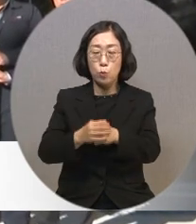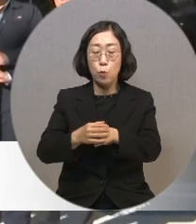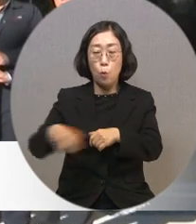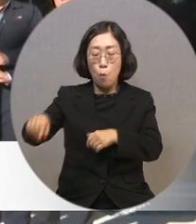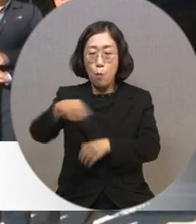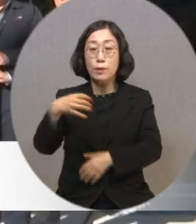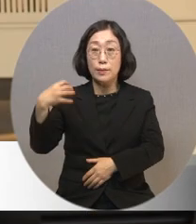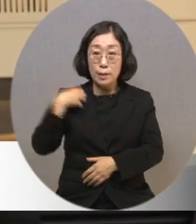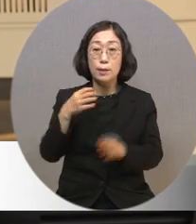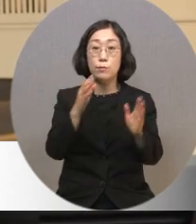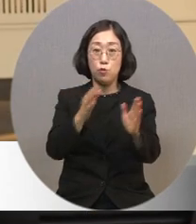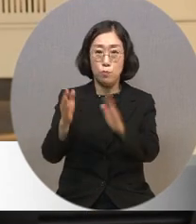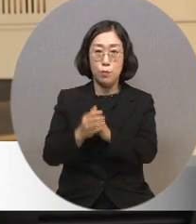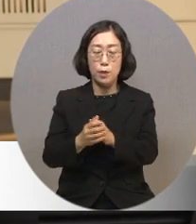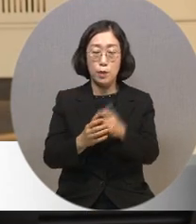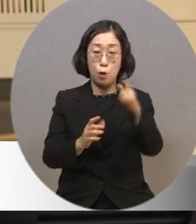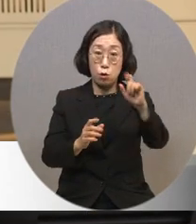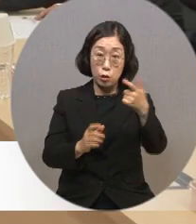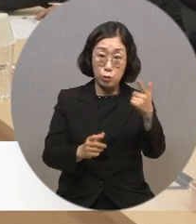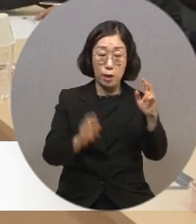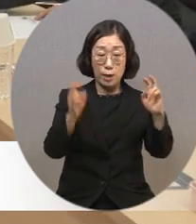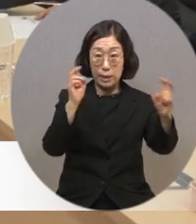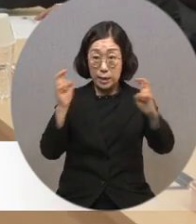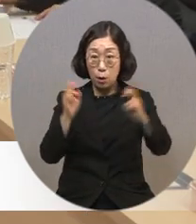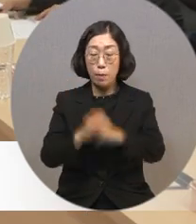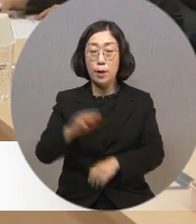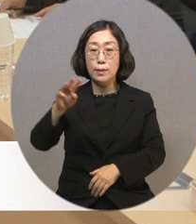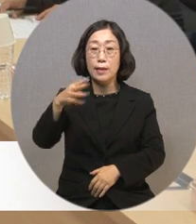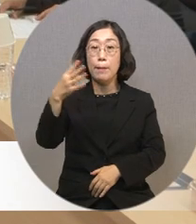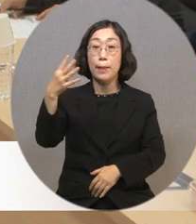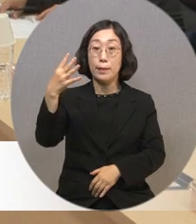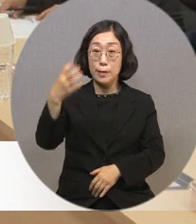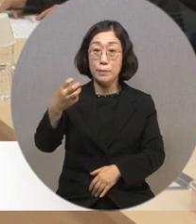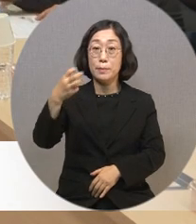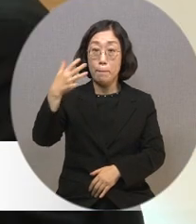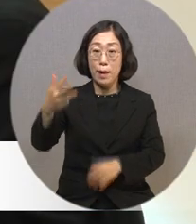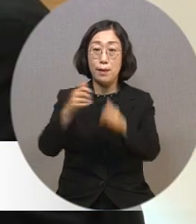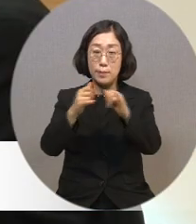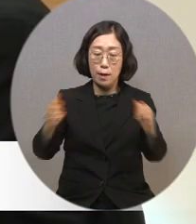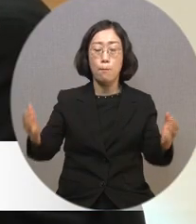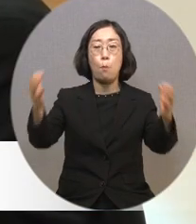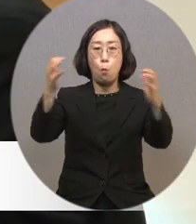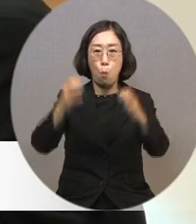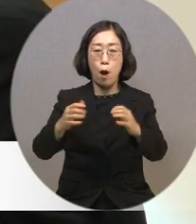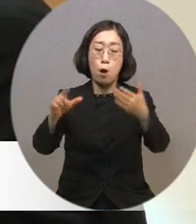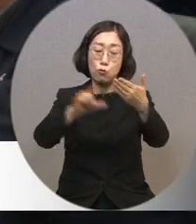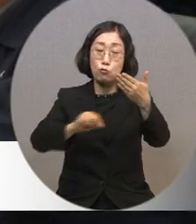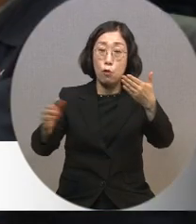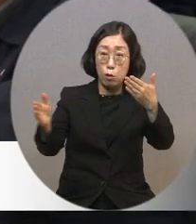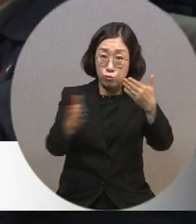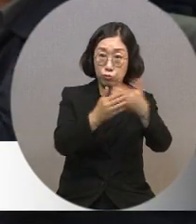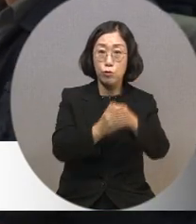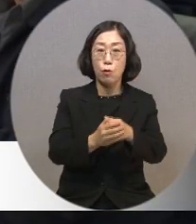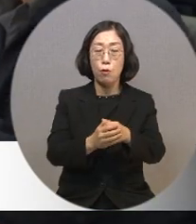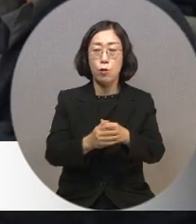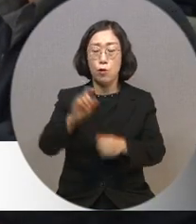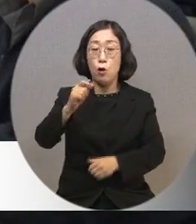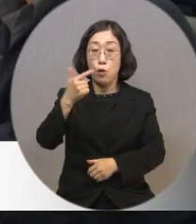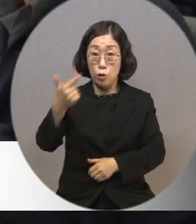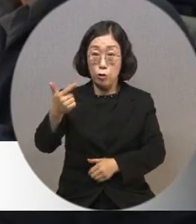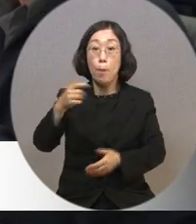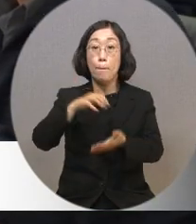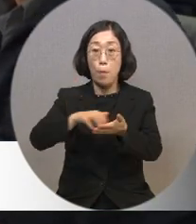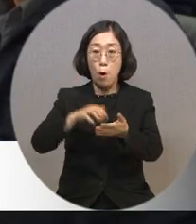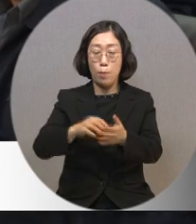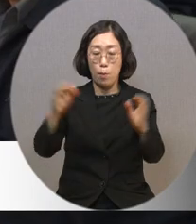한국사업안전보건공단 주관하에 16개사 438명을 대상으로 지난 9월부터 16차례에 걸쳐